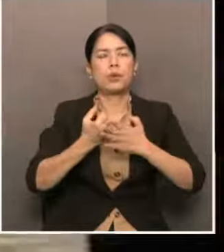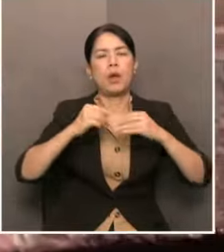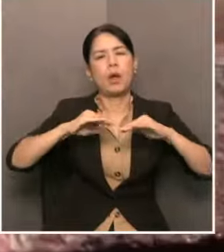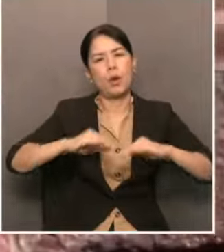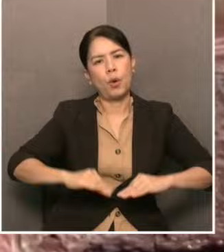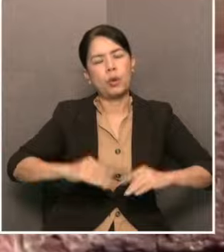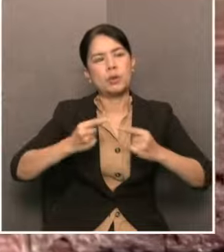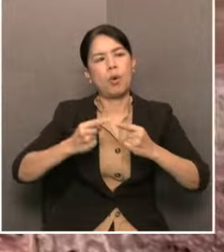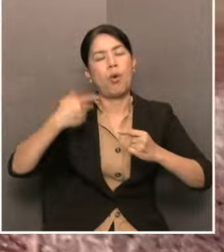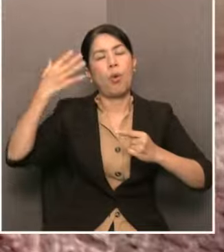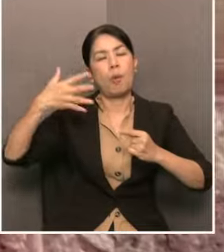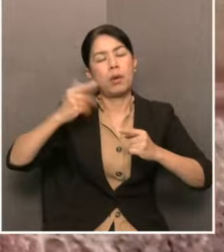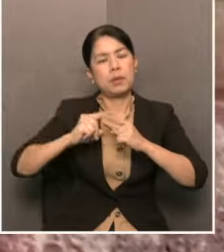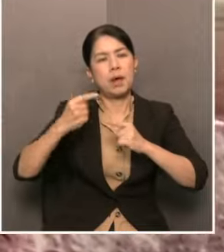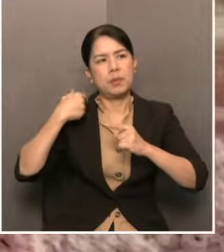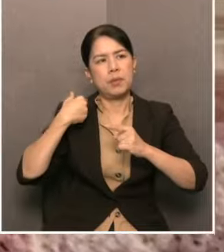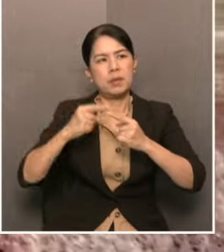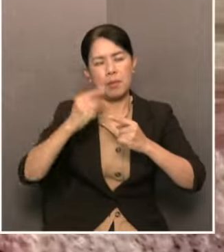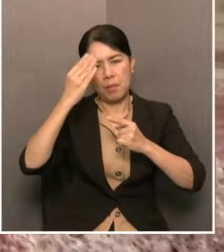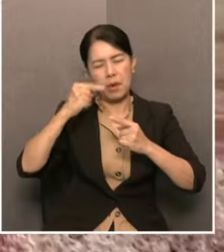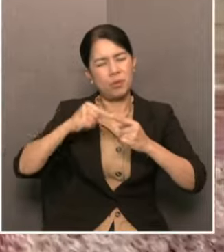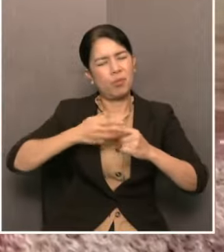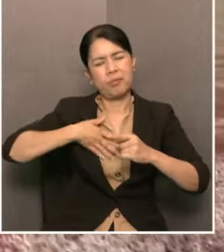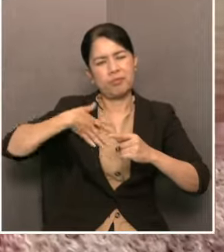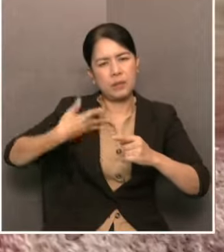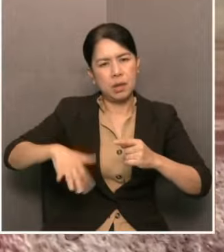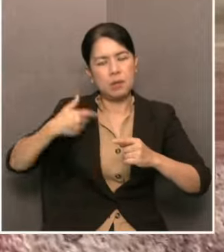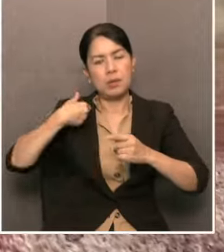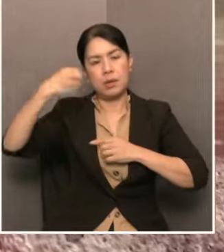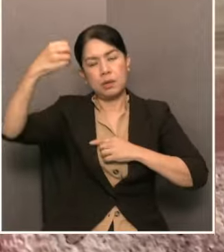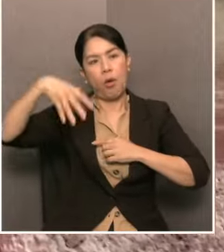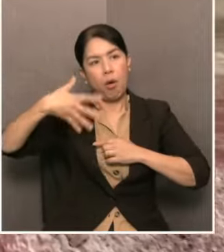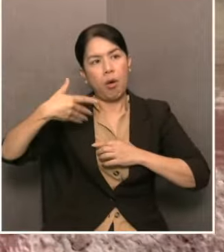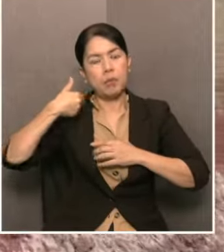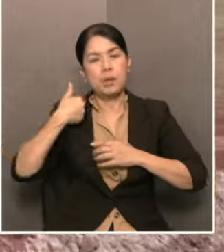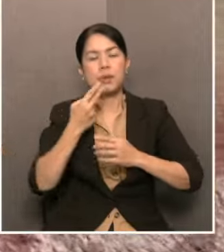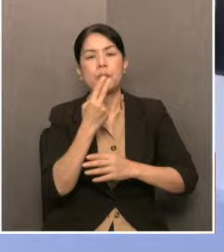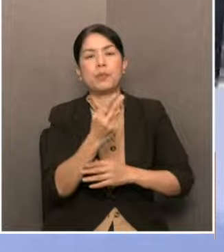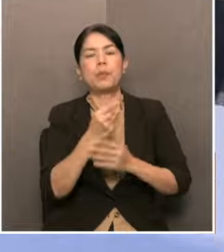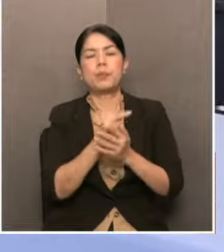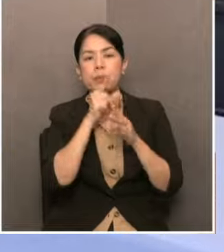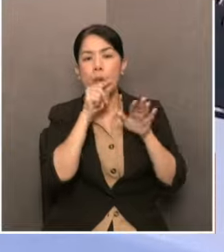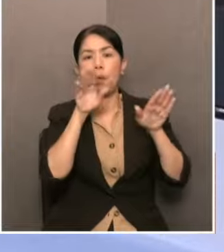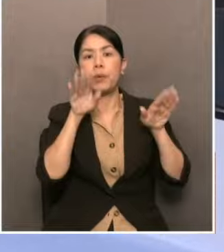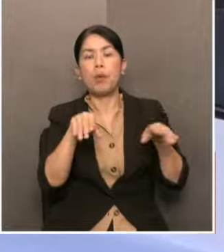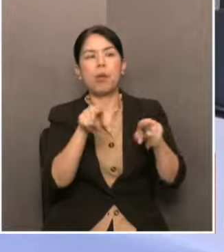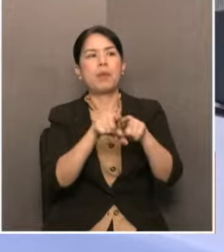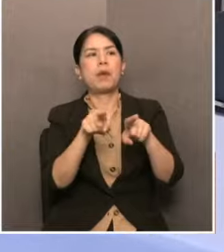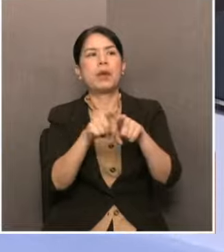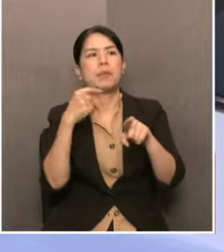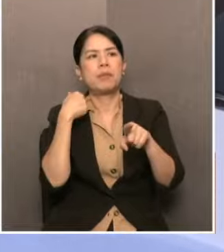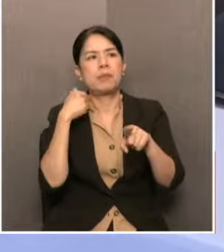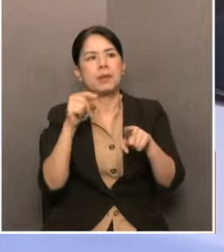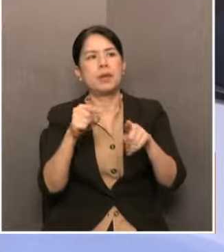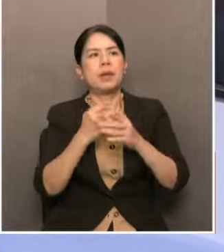อใหสำภัดน้ำสัทหนงกยางดีอากาศมันร้อนครัไมใชแ่คน mature สัตวยังนกก็มาใสกินน้ำจากน้ำพกในส่วนเหอนก